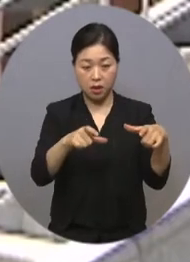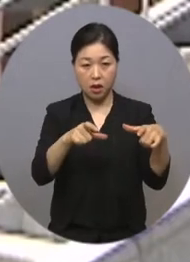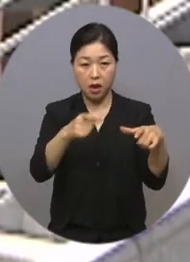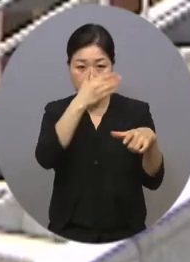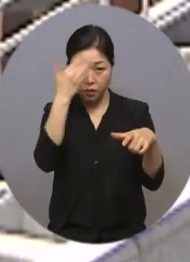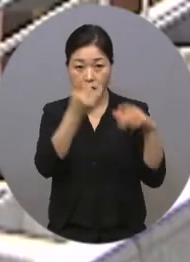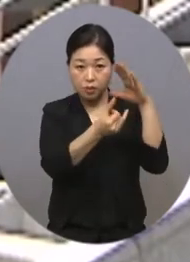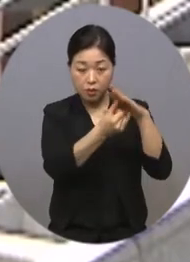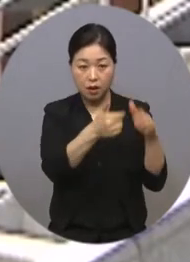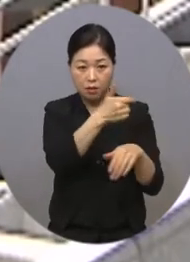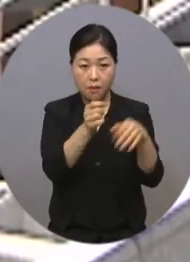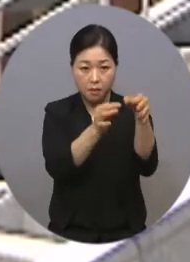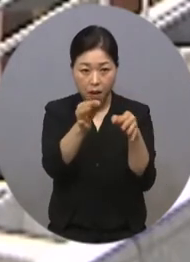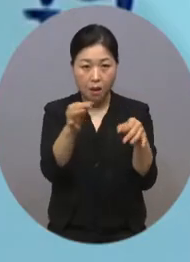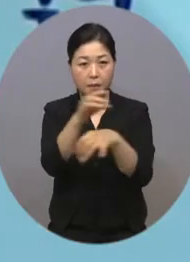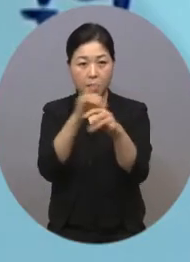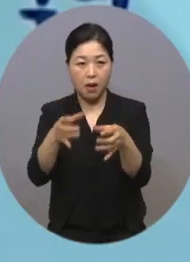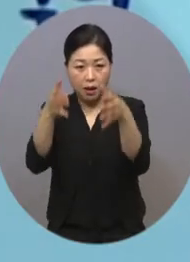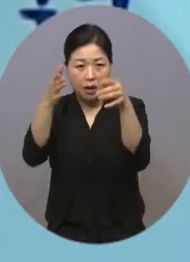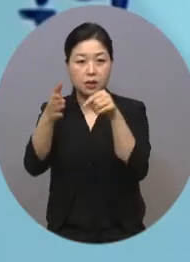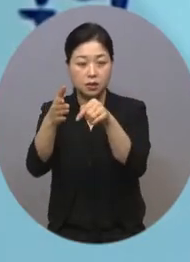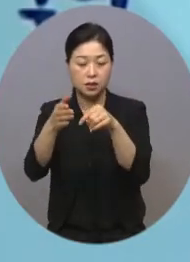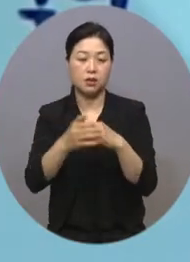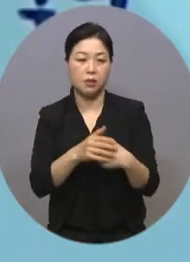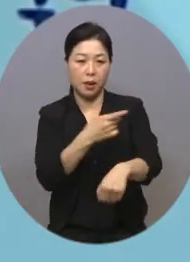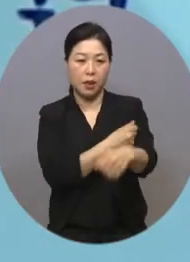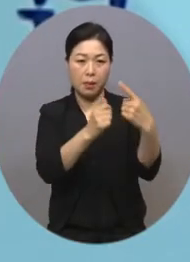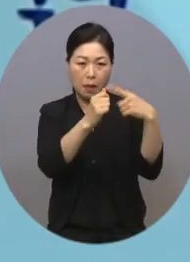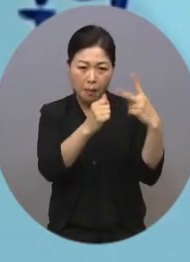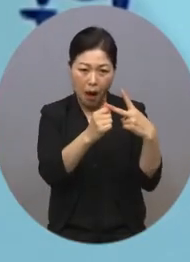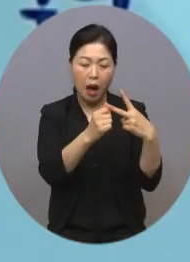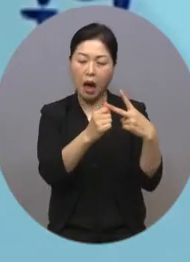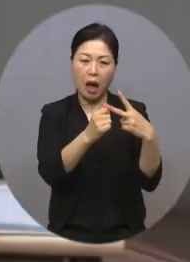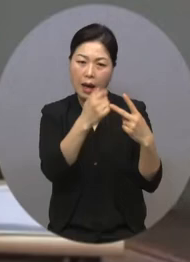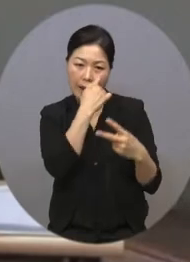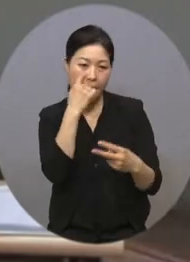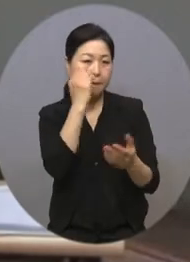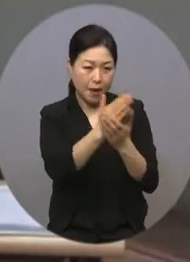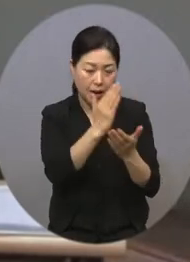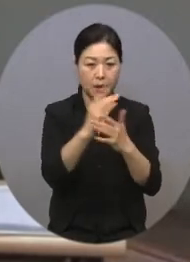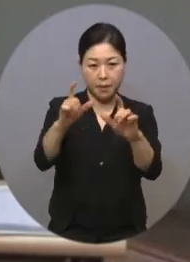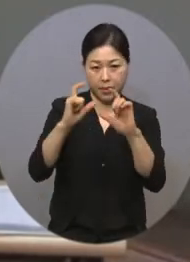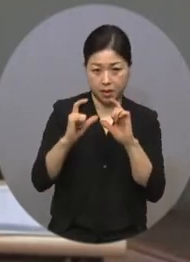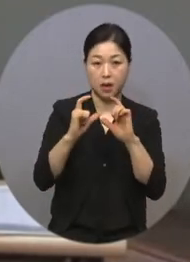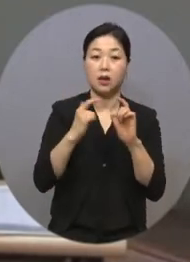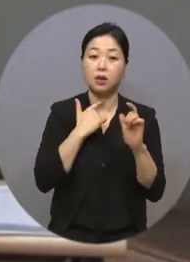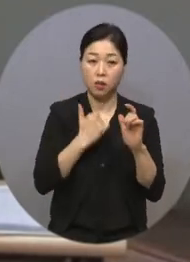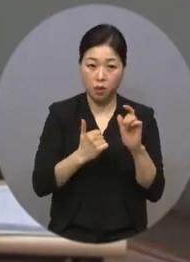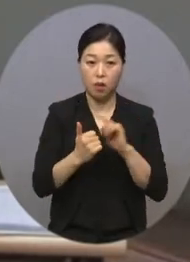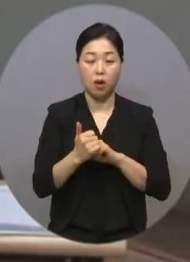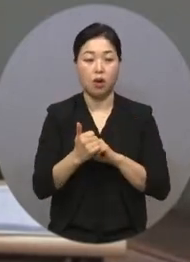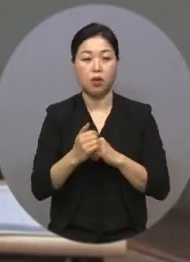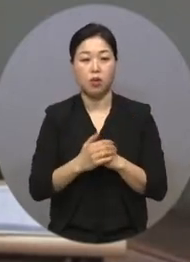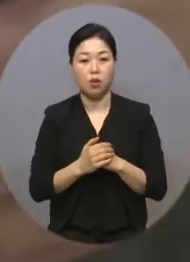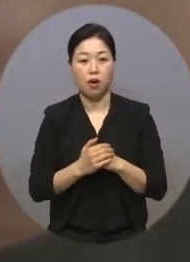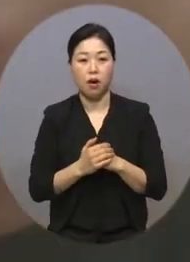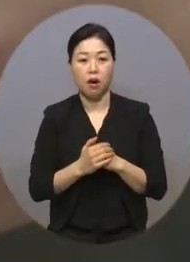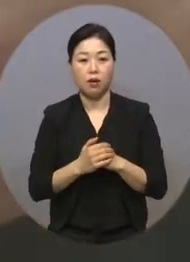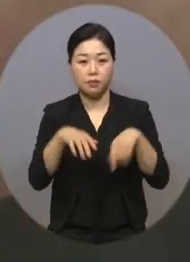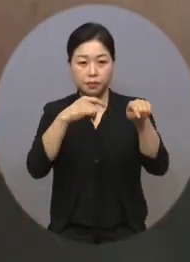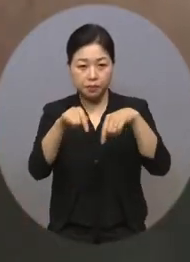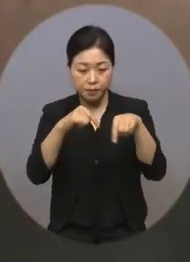대경 마트 백화점 대상 방역 개수를 중지하라고 결정했고 같은 날 서울행정법원 행정 13부 는